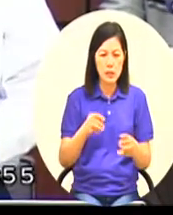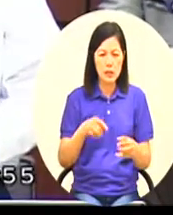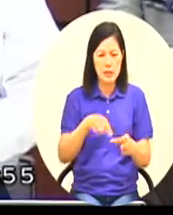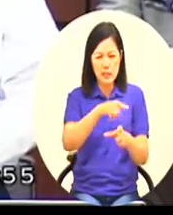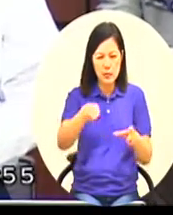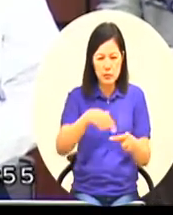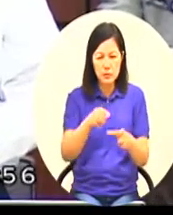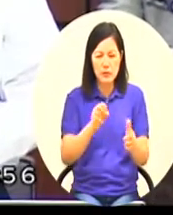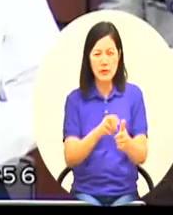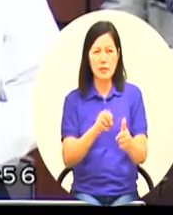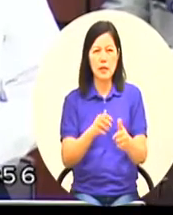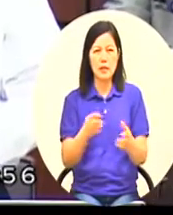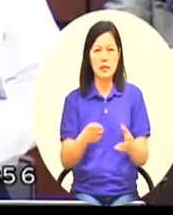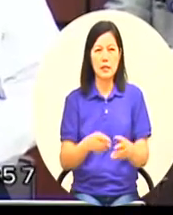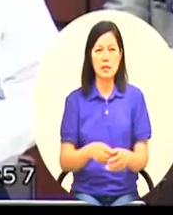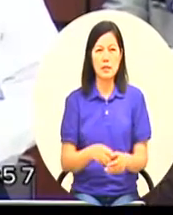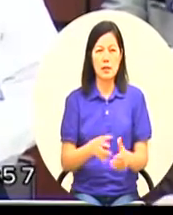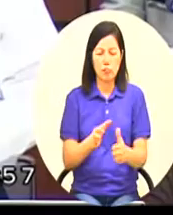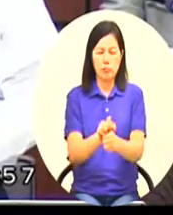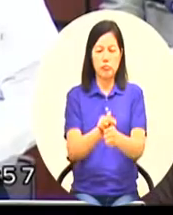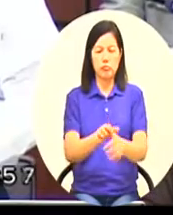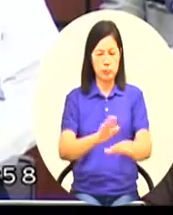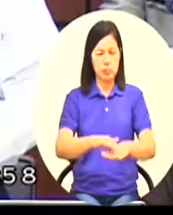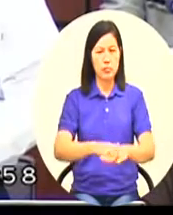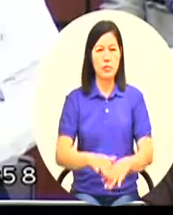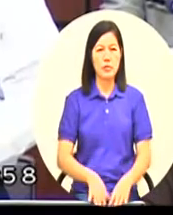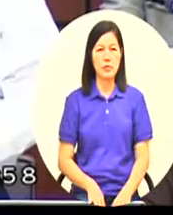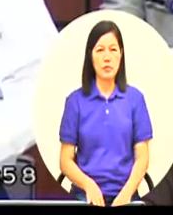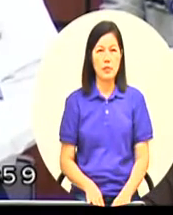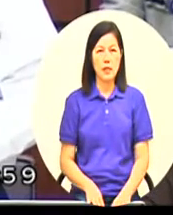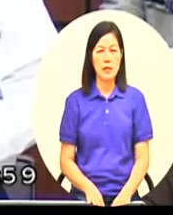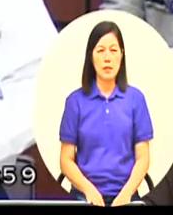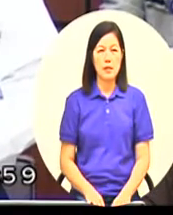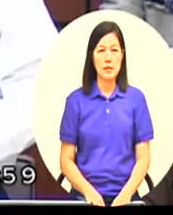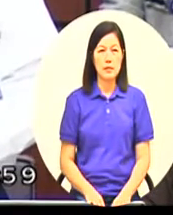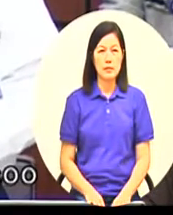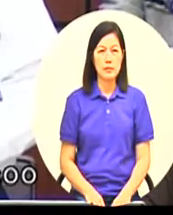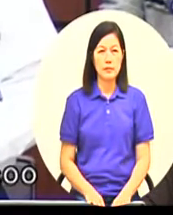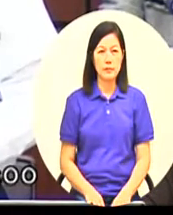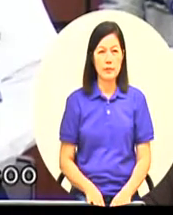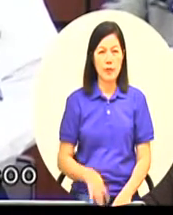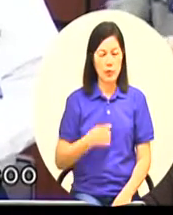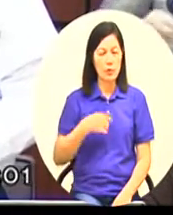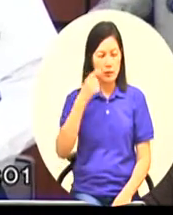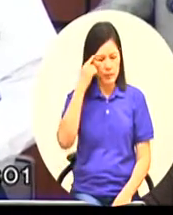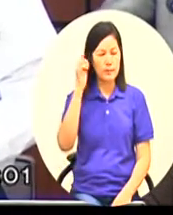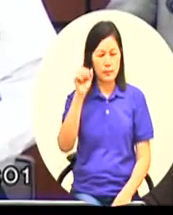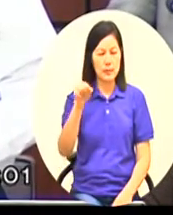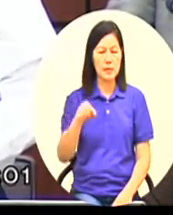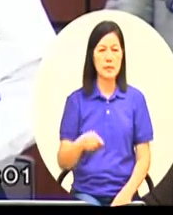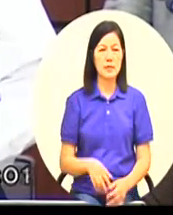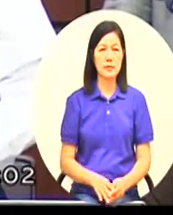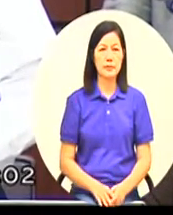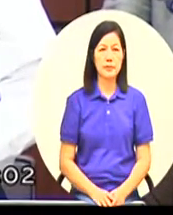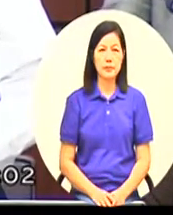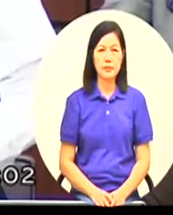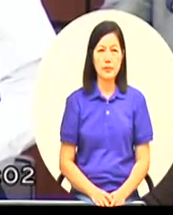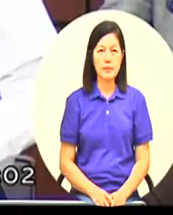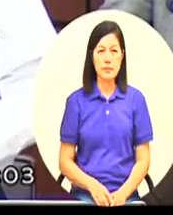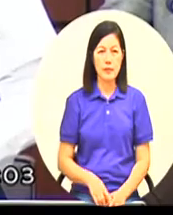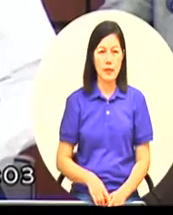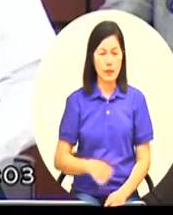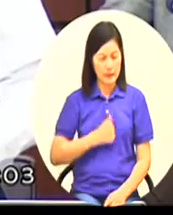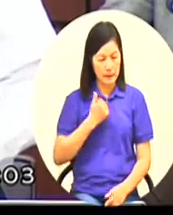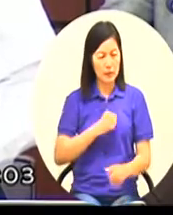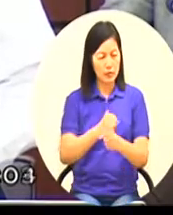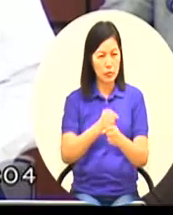是一个我们不愿意乐见到的。所以我想这个议员的一个指示，我们也非常的认同，要确实去落实这个部分的一个包括